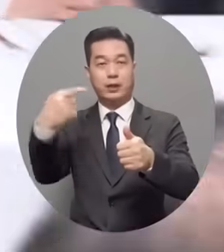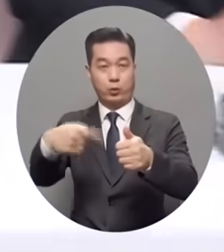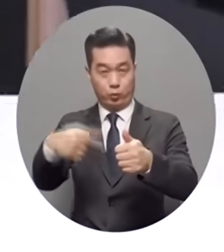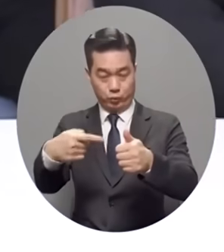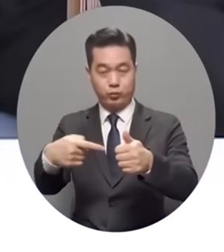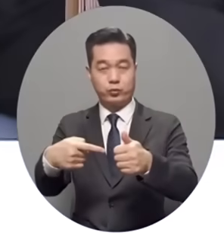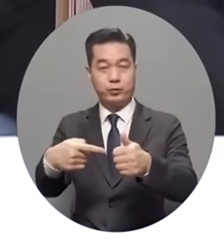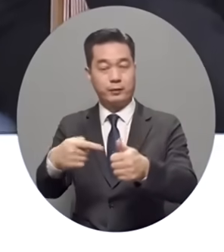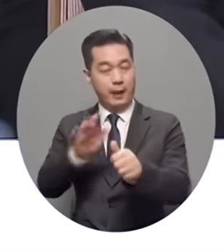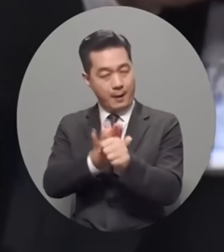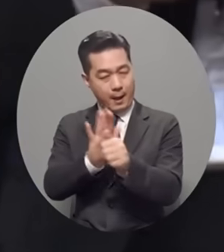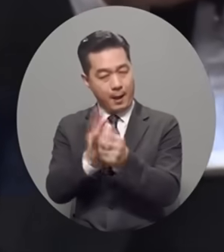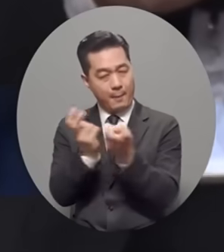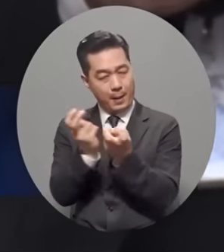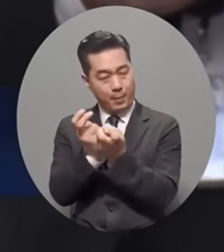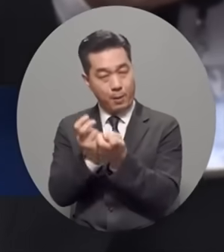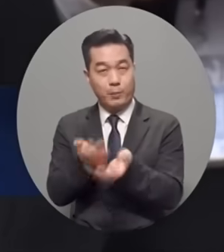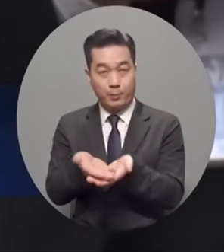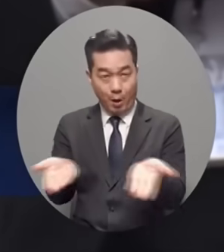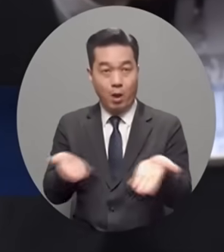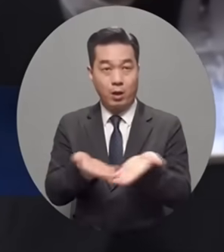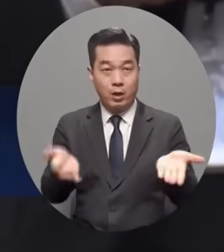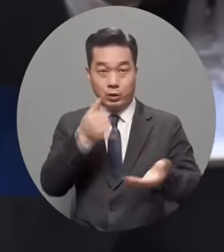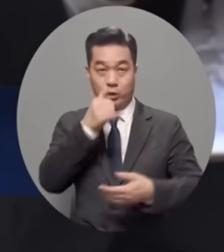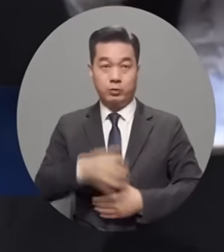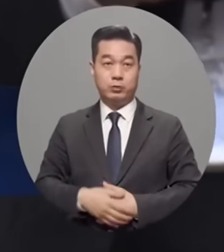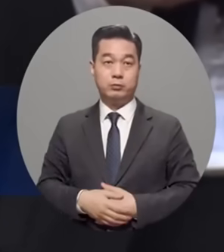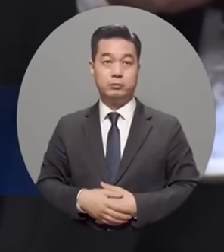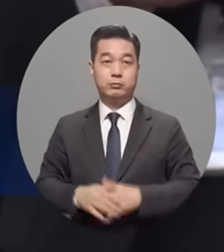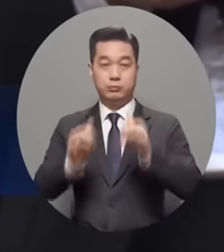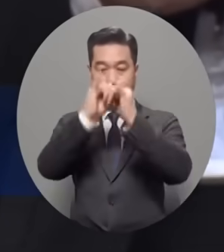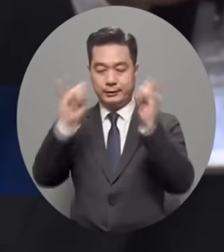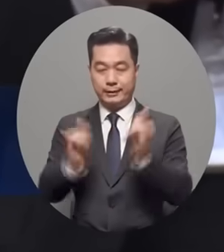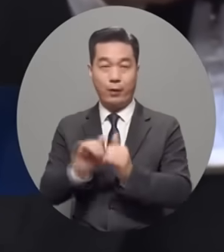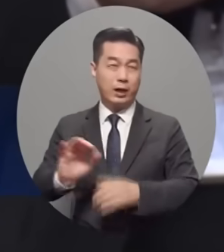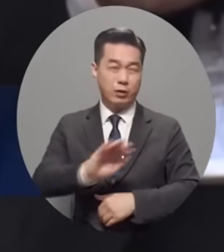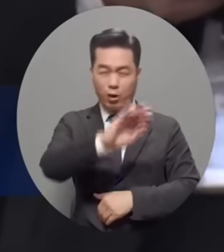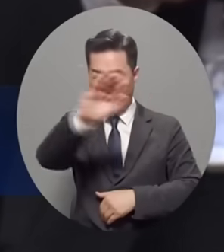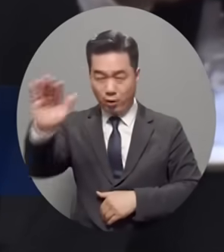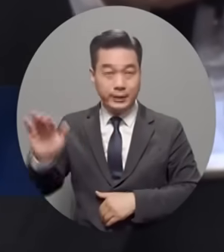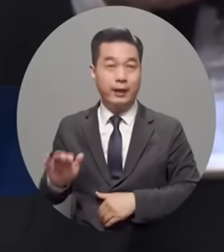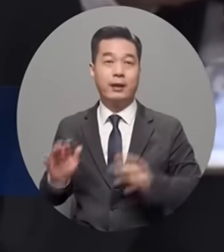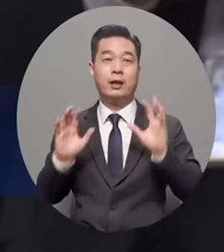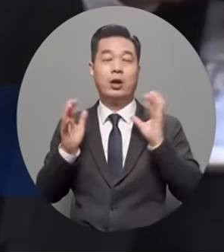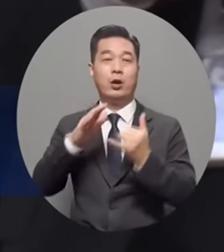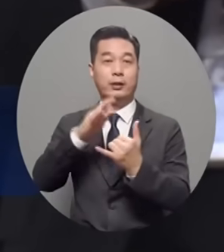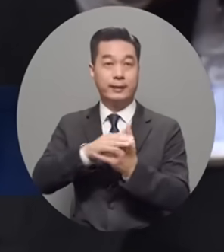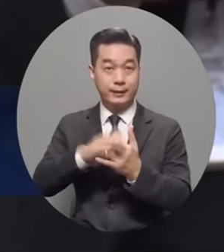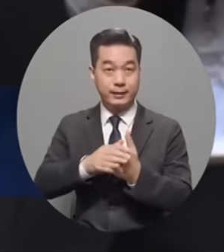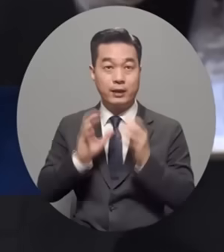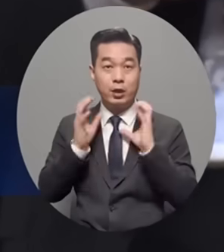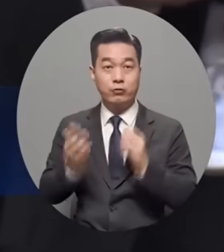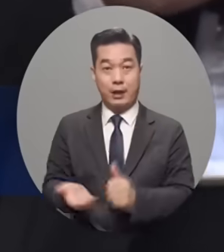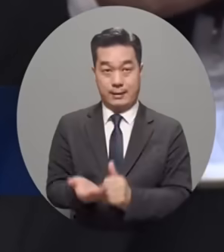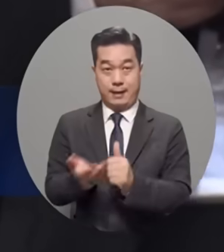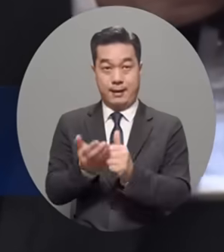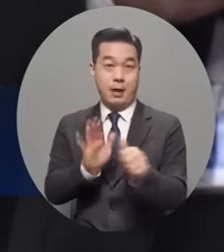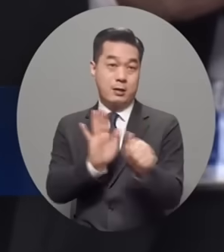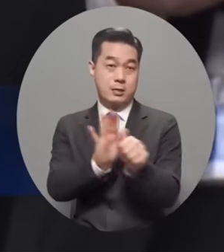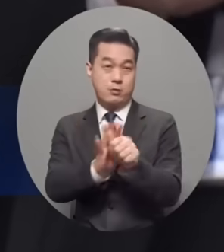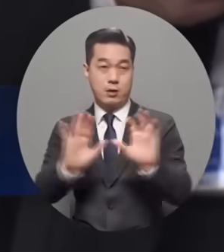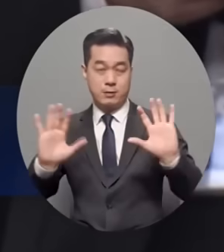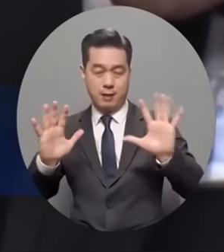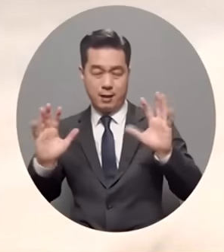정책을 쏟아냈습니다. 사회 전체에 고등부수사태 세대를 응원하는 기운을 高めていくことが